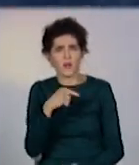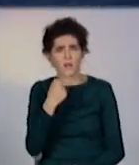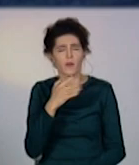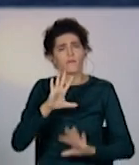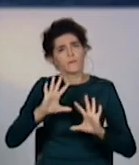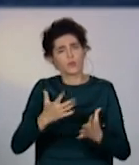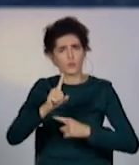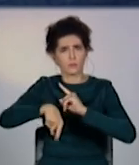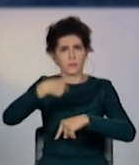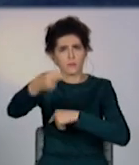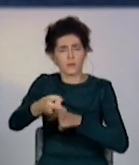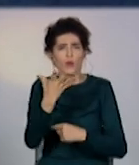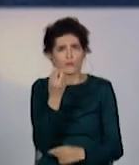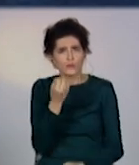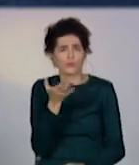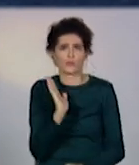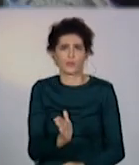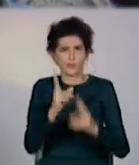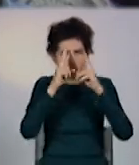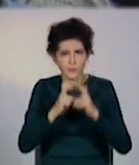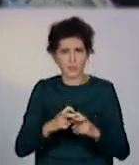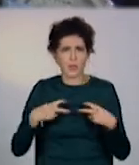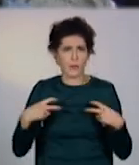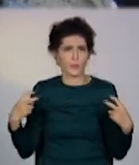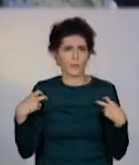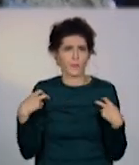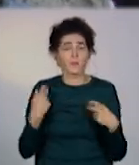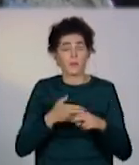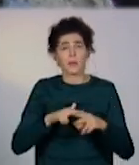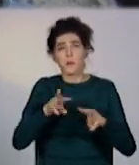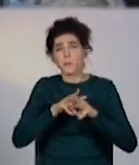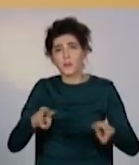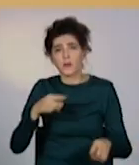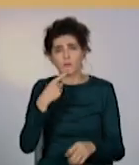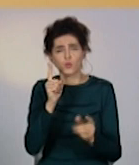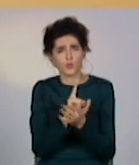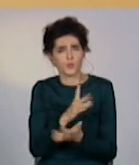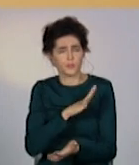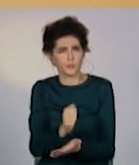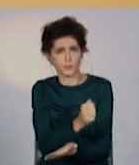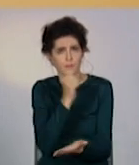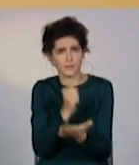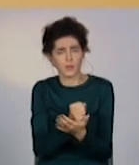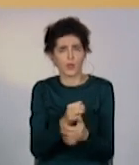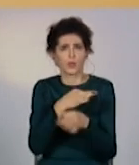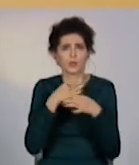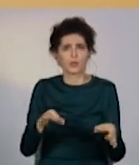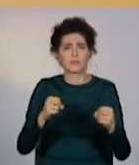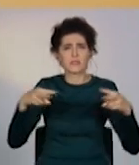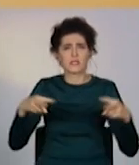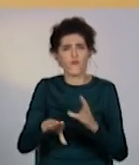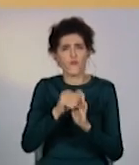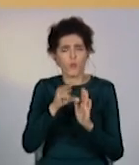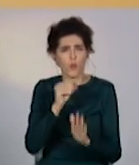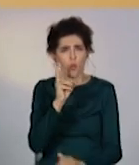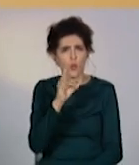нині нинішні депутати все ж розглянуть документ. Президент, коли застосовував вето щодо проєкту виборчого кодексу,